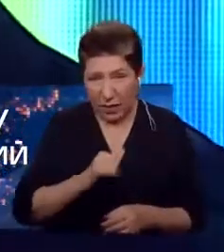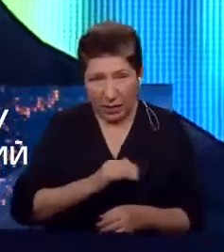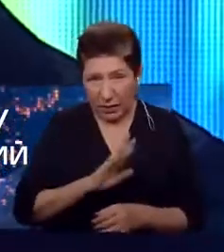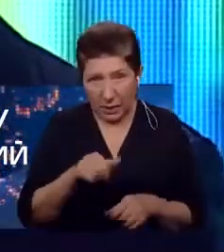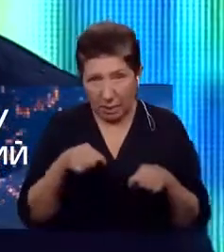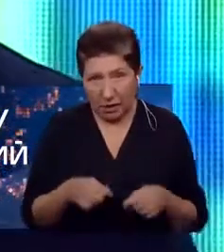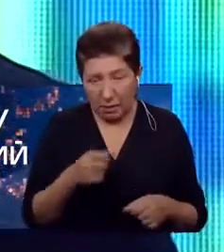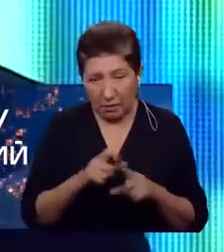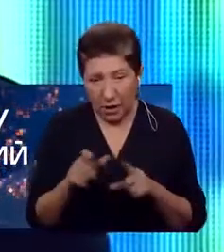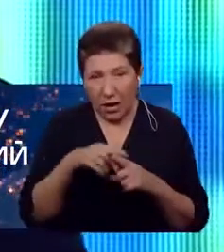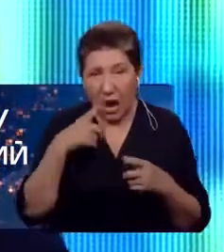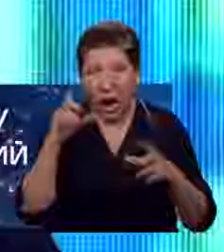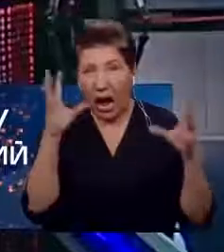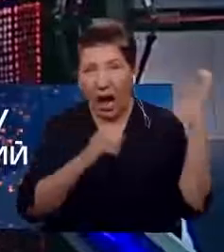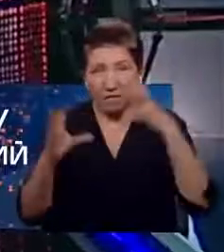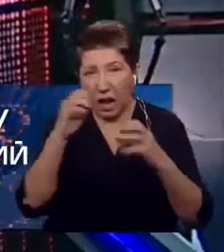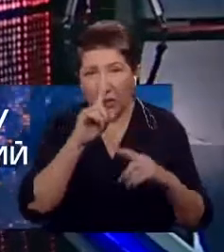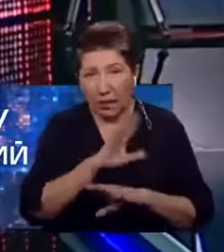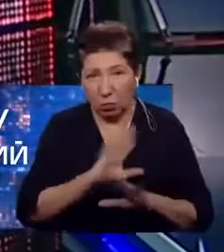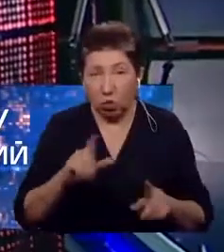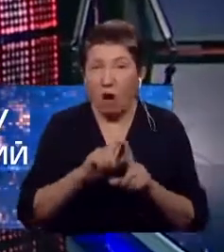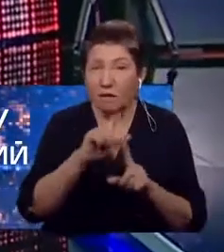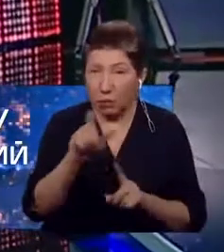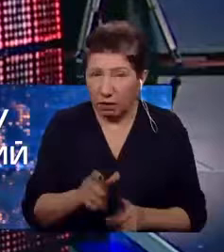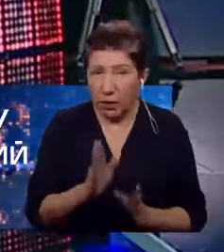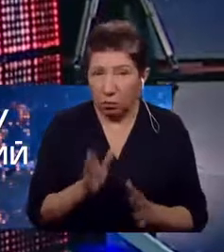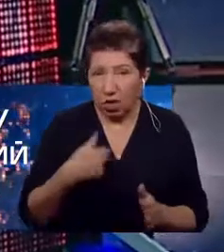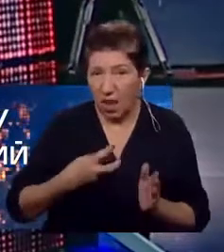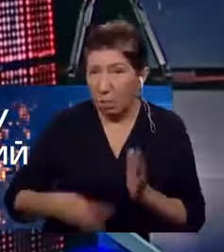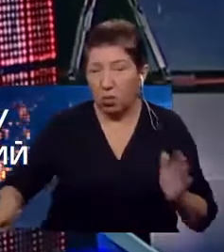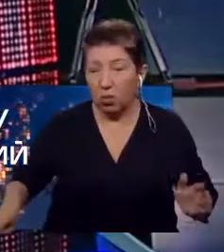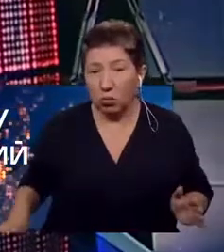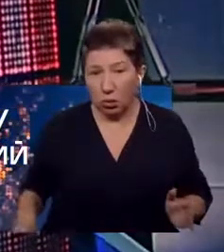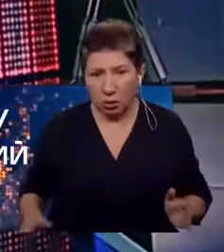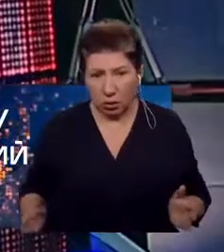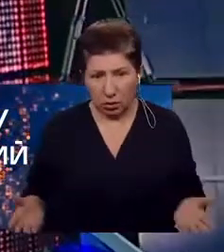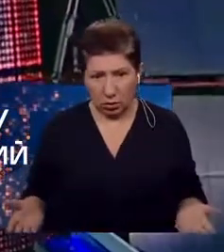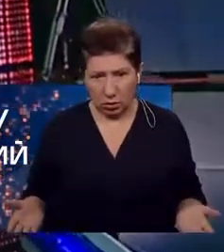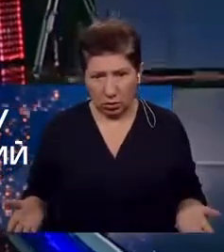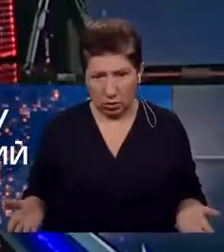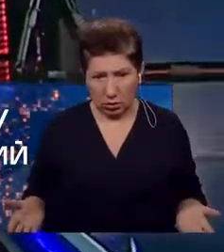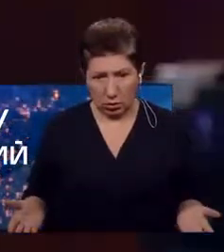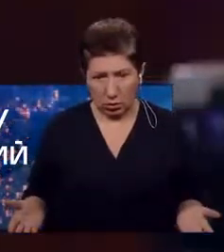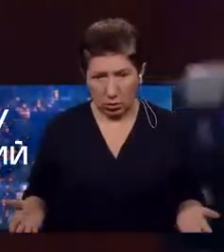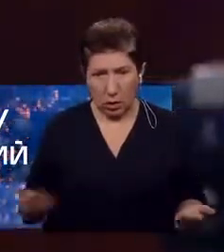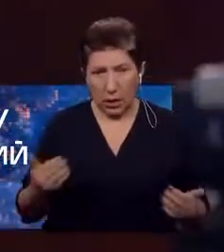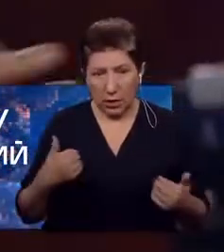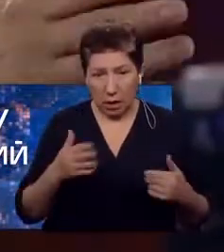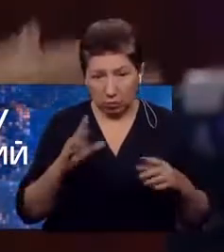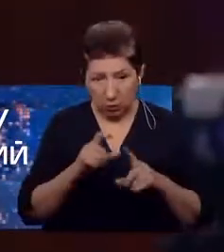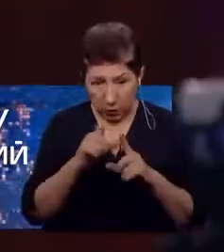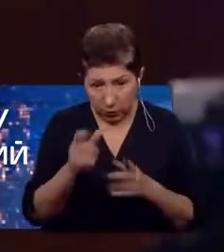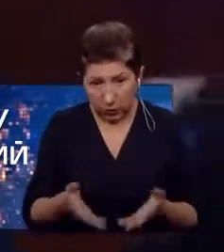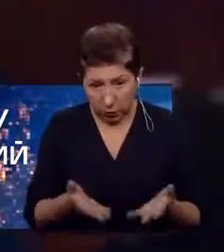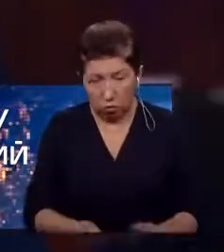відповідати, перегавкуватися, я з вами не буду. Відповідати буду. То я просто покину зал. А питання? Ні, будь ласка, можна, можете хоч я зараз. Я буду відповідати. Відповідайте,